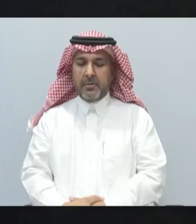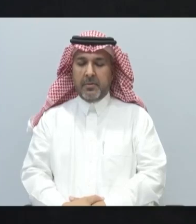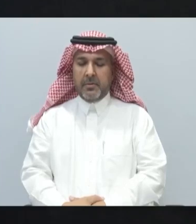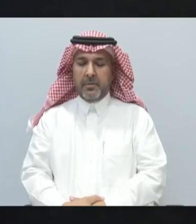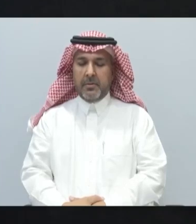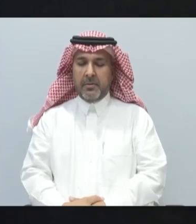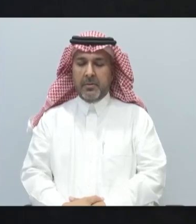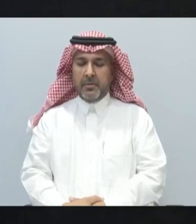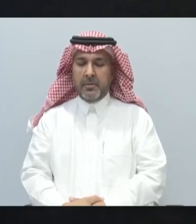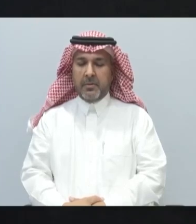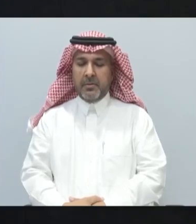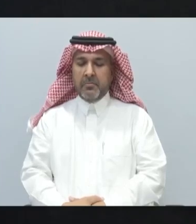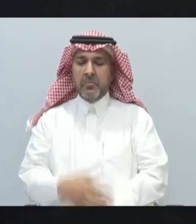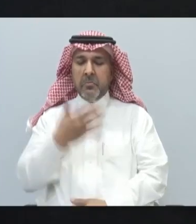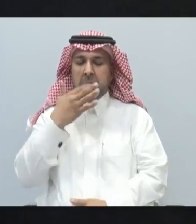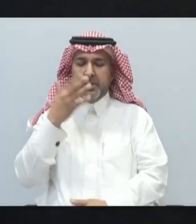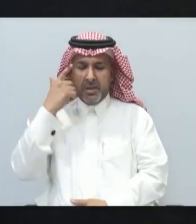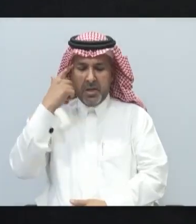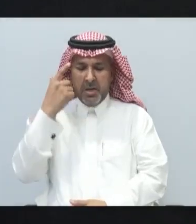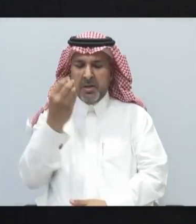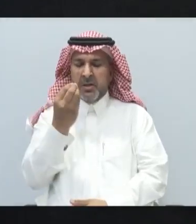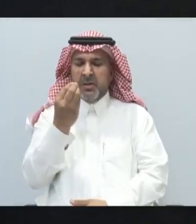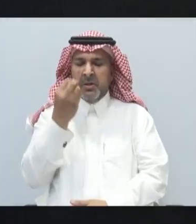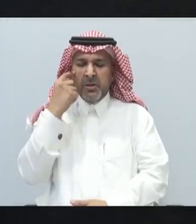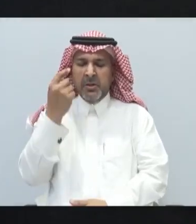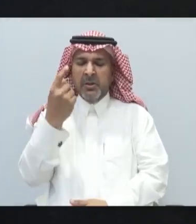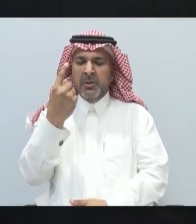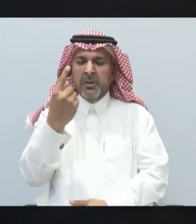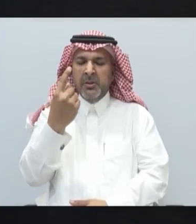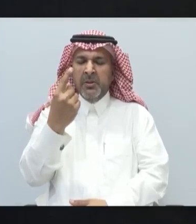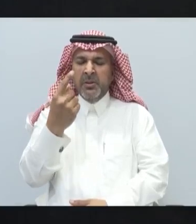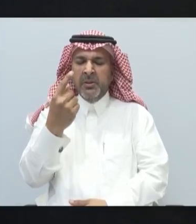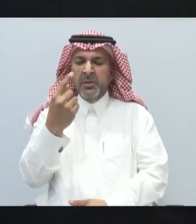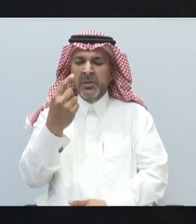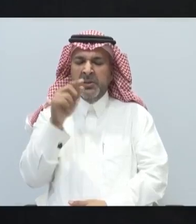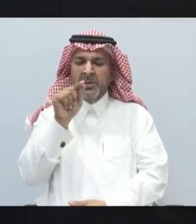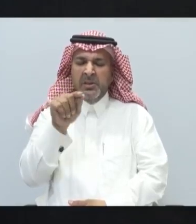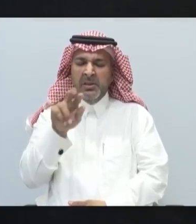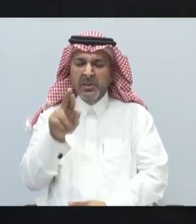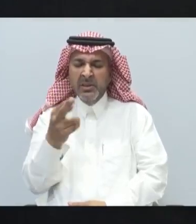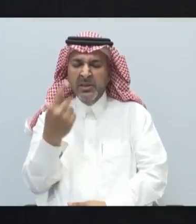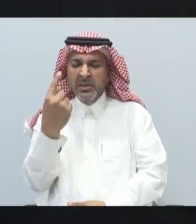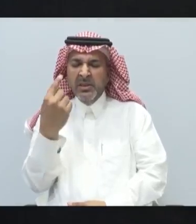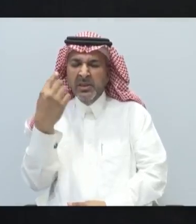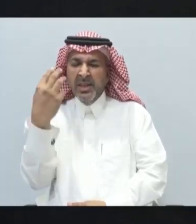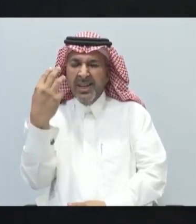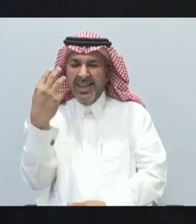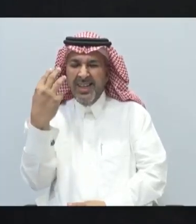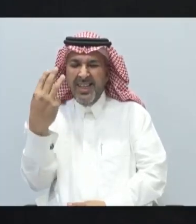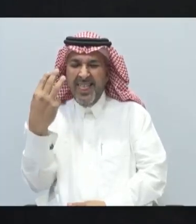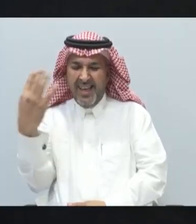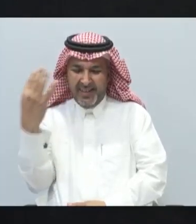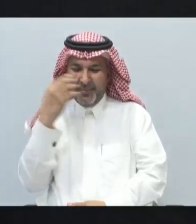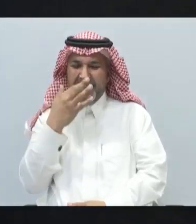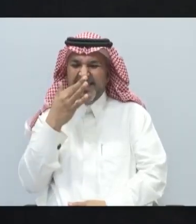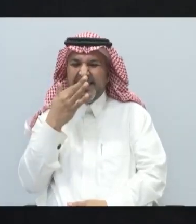يعني ما ياثر كثير على التاج لو كان الميل مثلا اثنين ولا ثلاثه لا حيكون قيمه الانتاج حترت اكثر من المصروفات الثابته